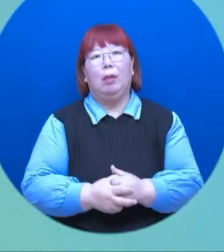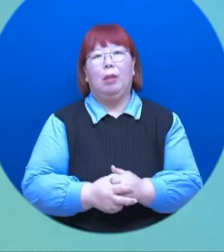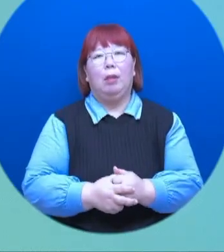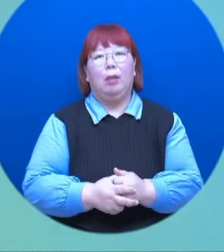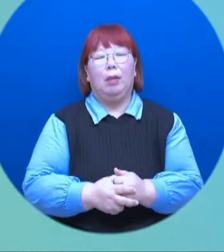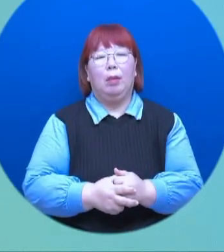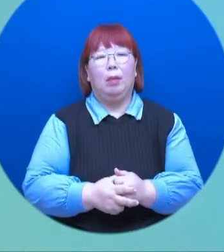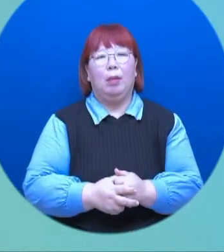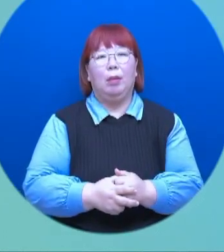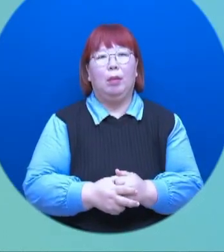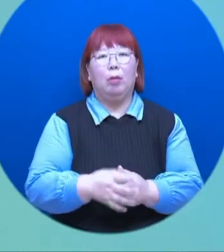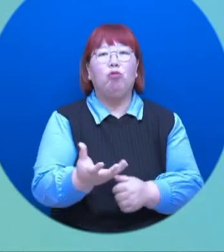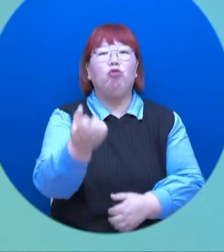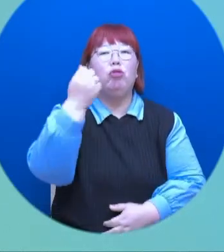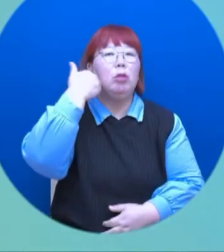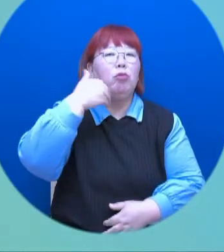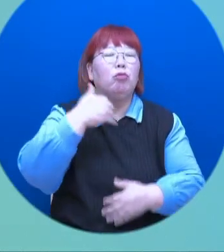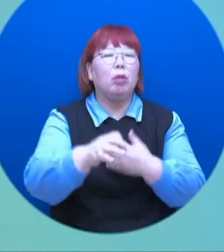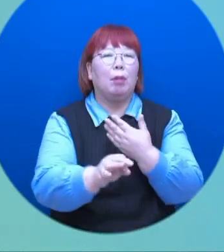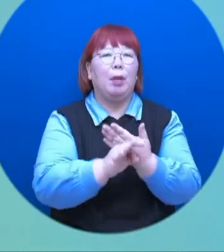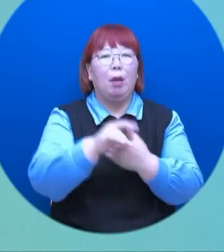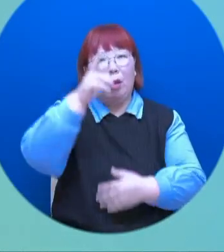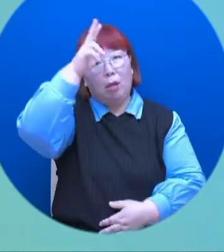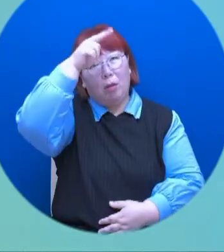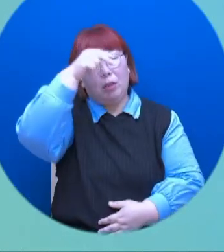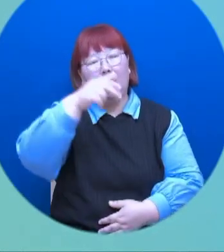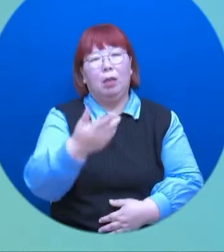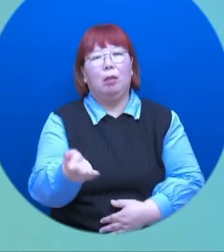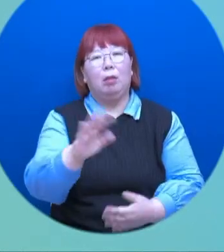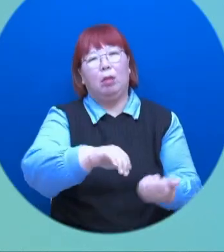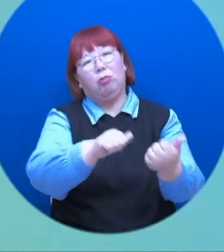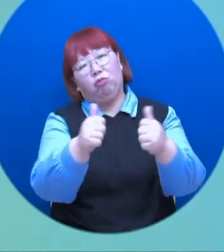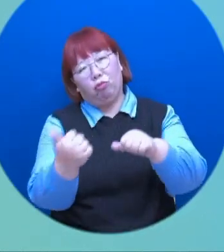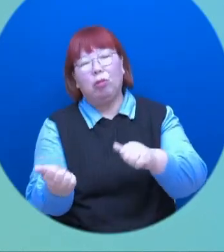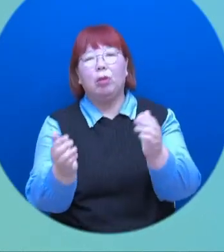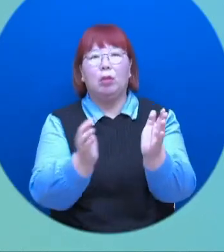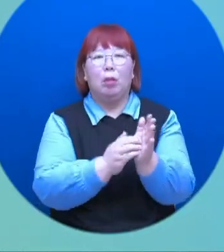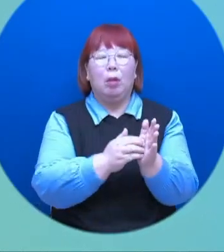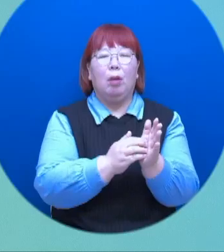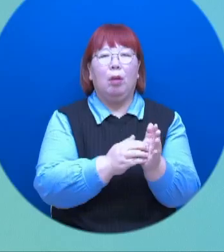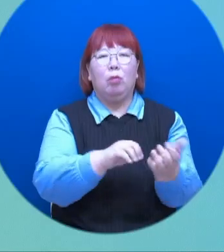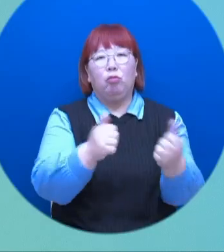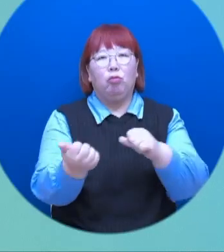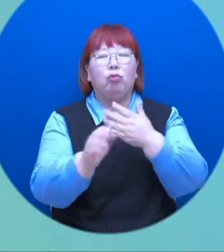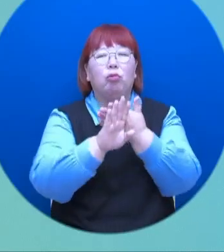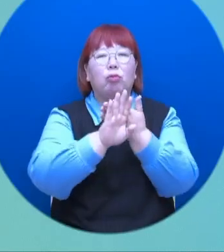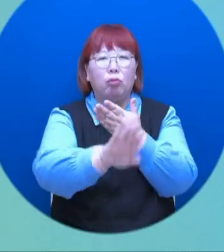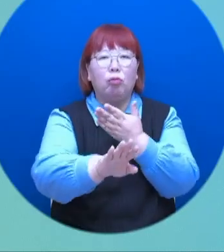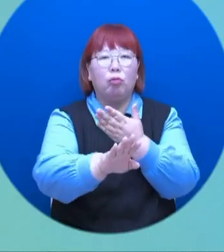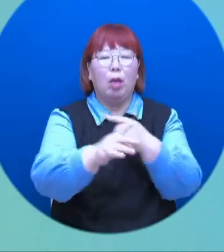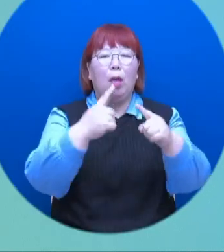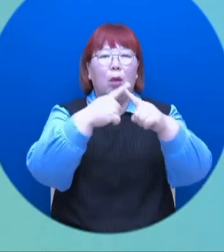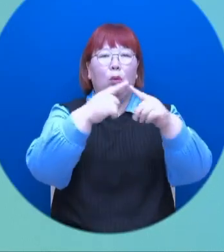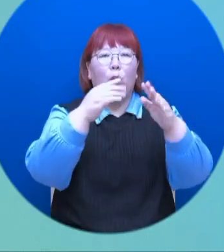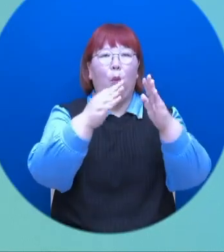주인이 경찰관이었는데 세상 떠났어요. 그리고 출소가 된 교회의 마당에 안장했습니다.